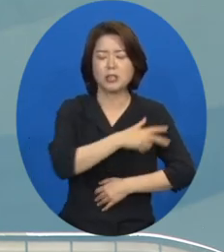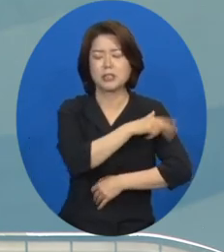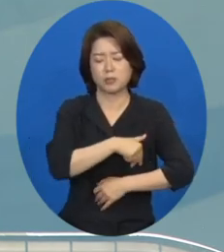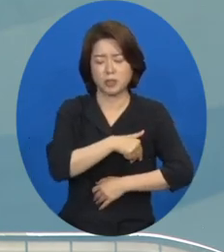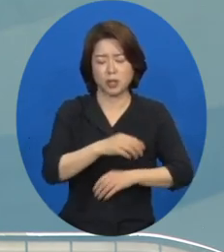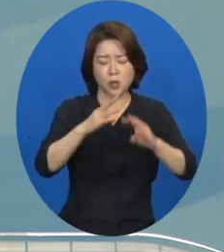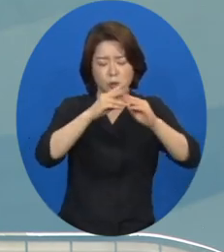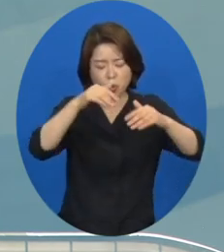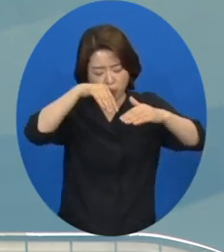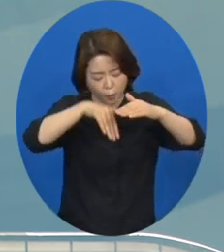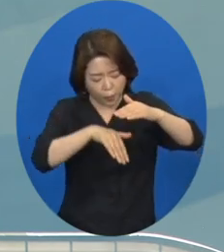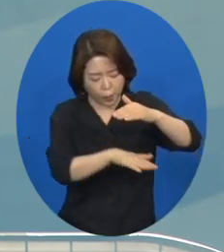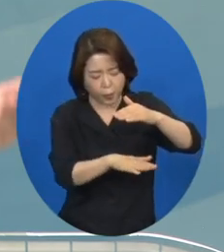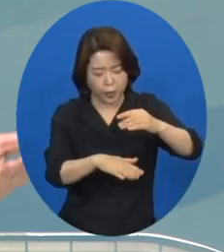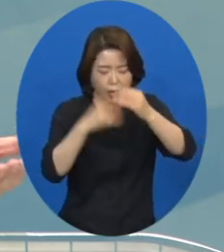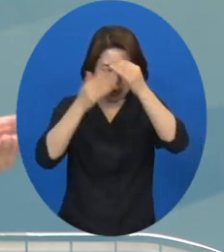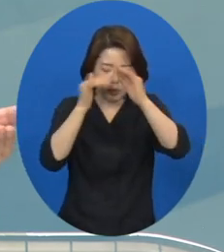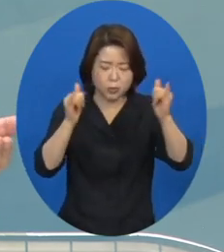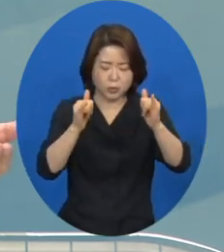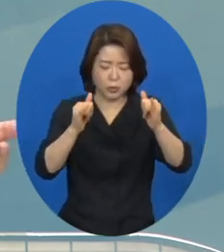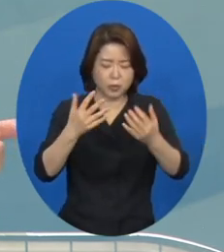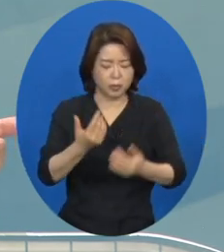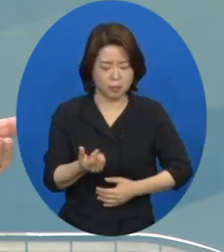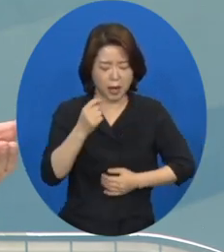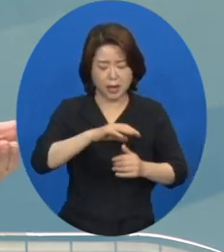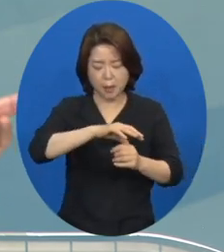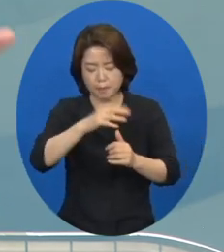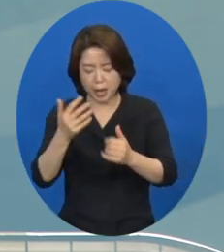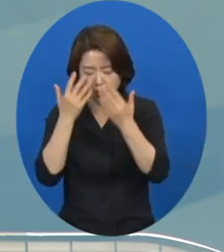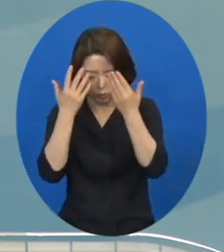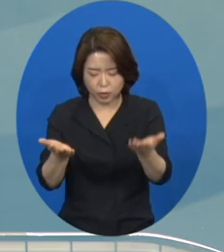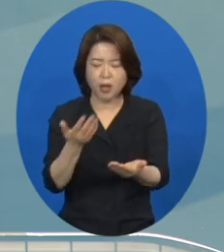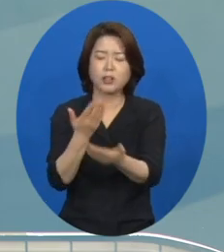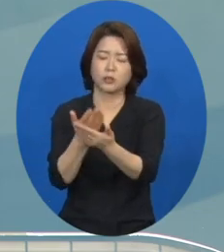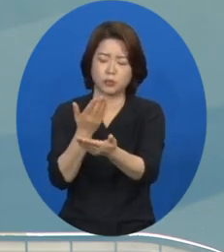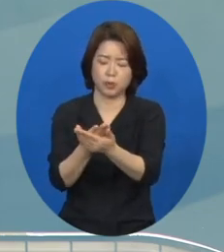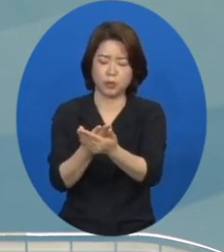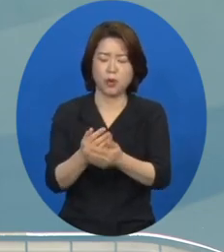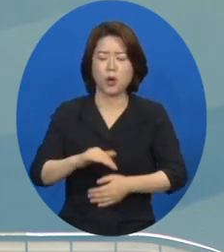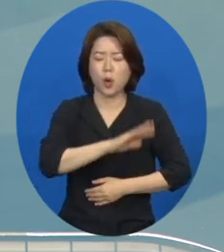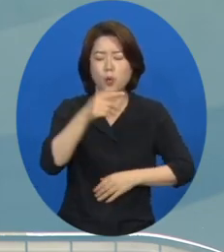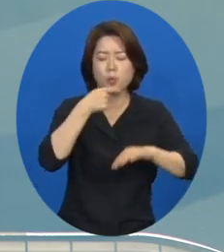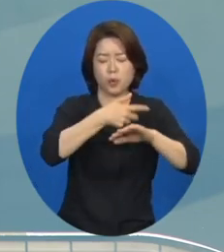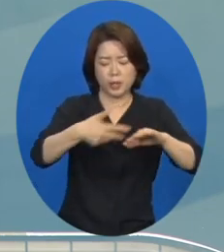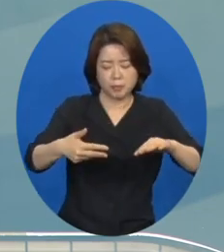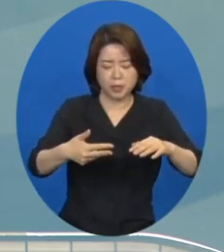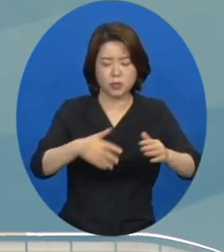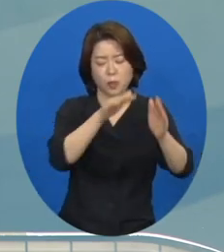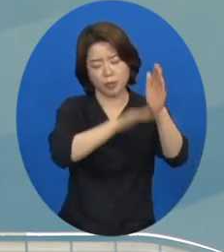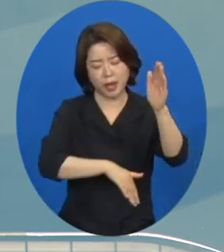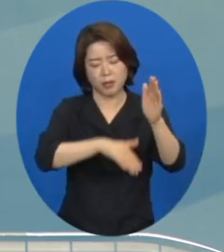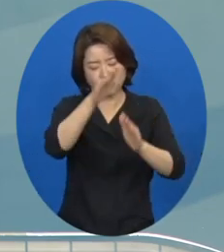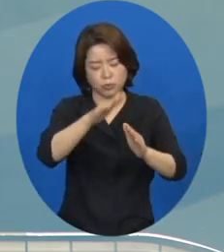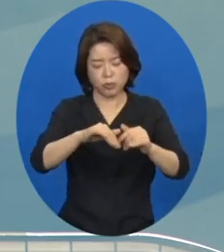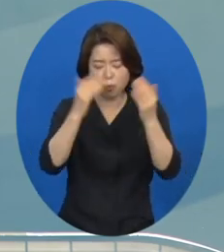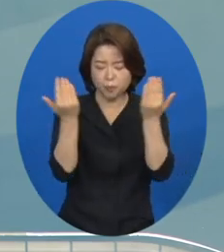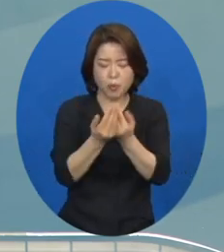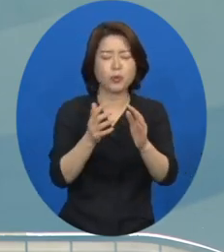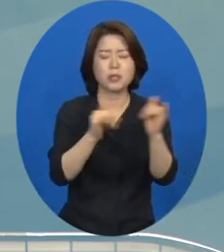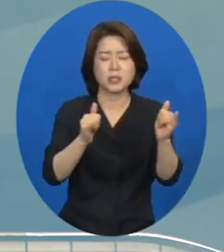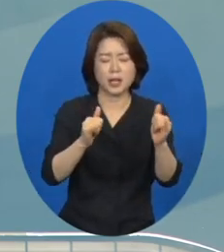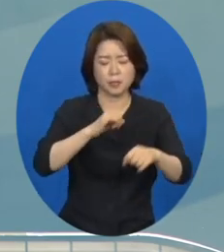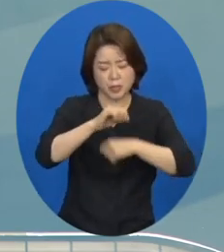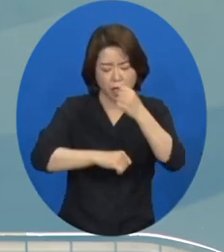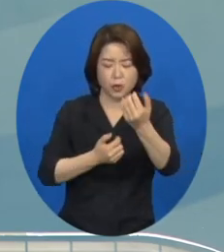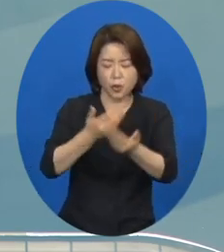지하교회 성도들을 속히 풀어주시고 우리 민족 남북한의 모든 주민들이 자유롭게 서로